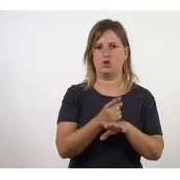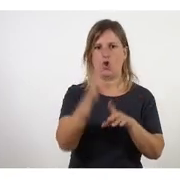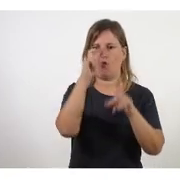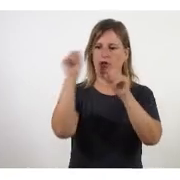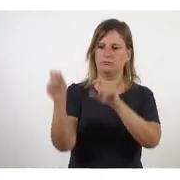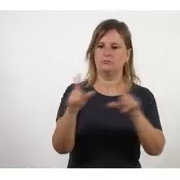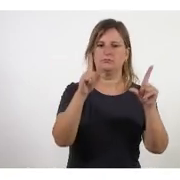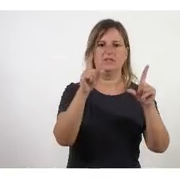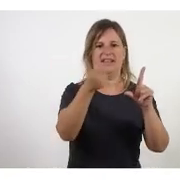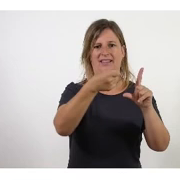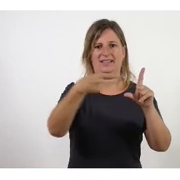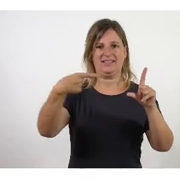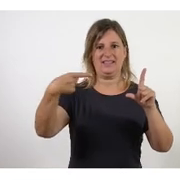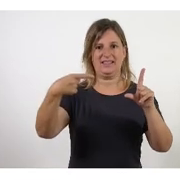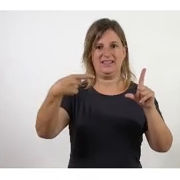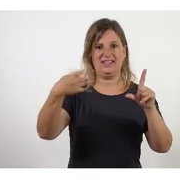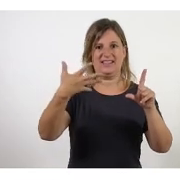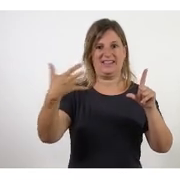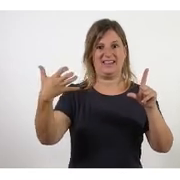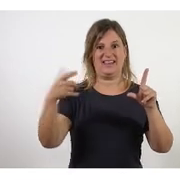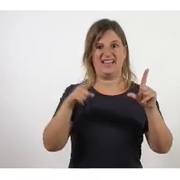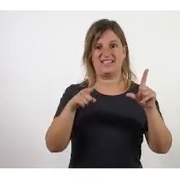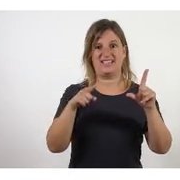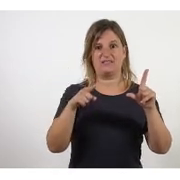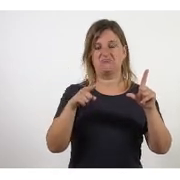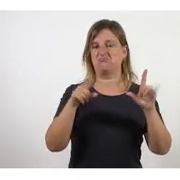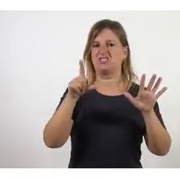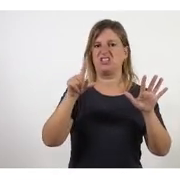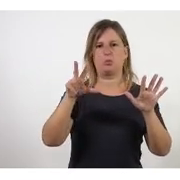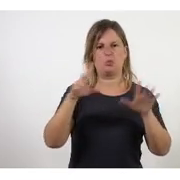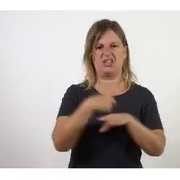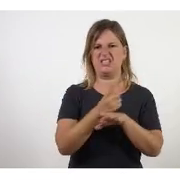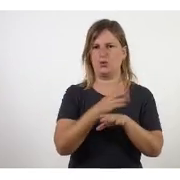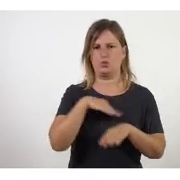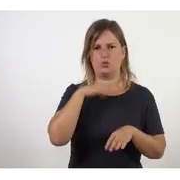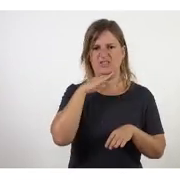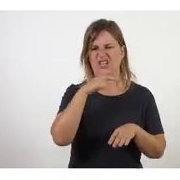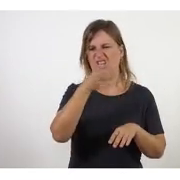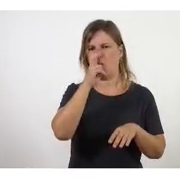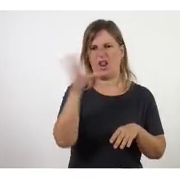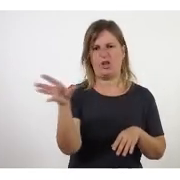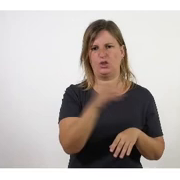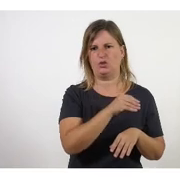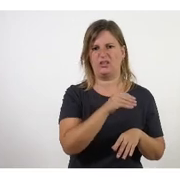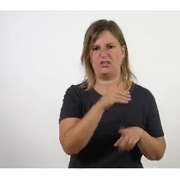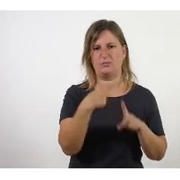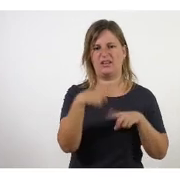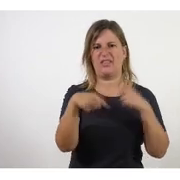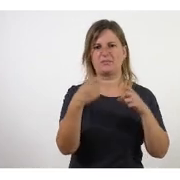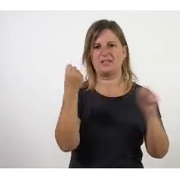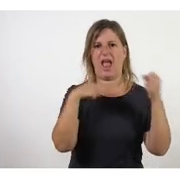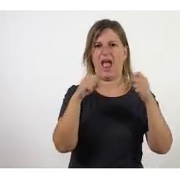el text, jo normalment aconsello això, unes fotos de 7, 8 segons i totes iguals, perquè després ho vas animant. Però